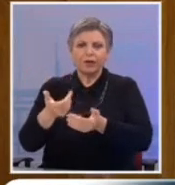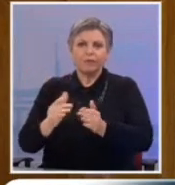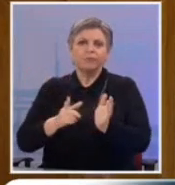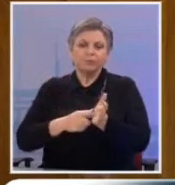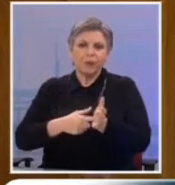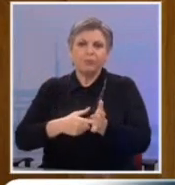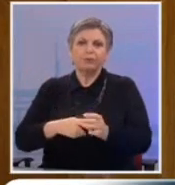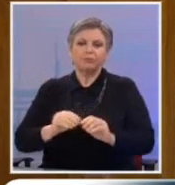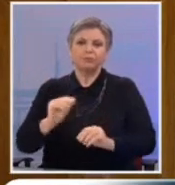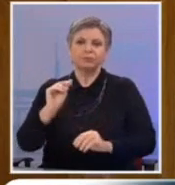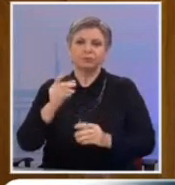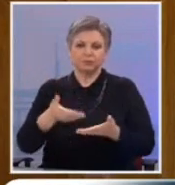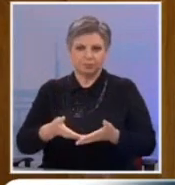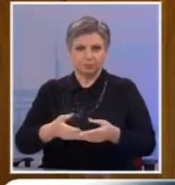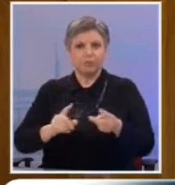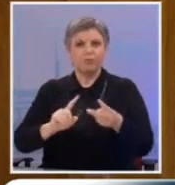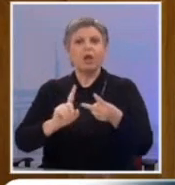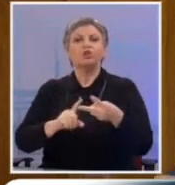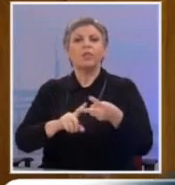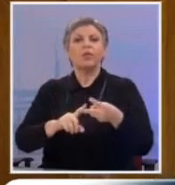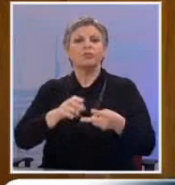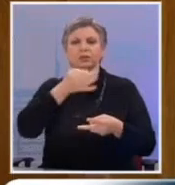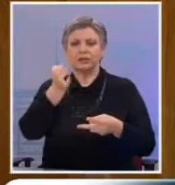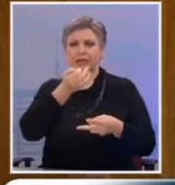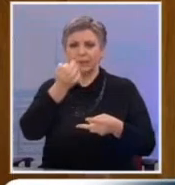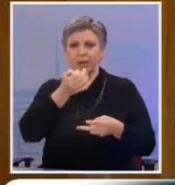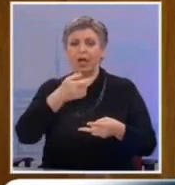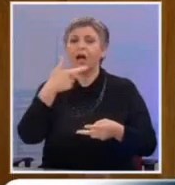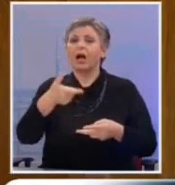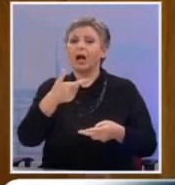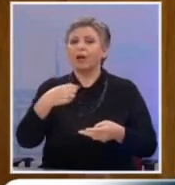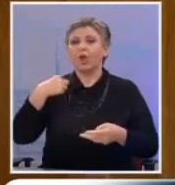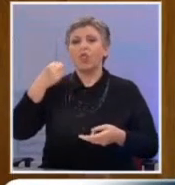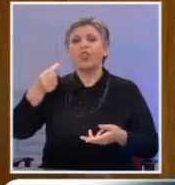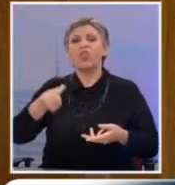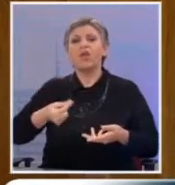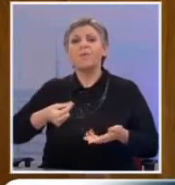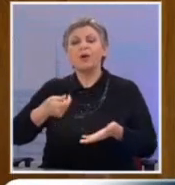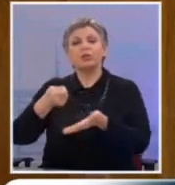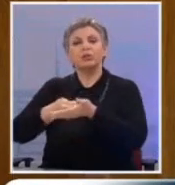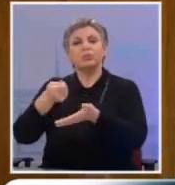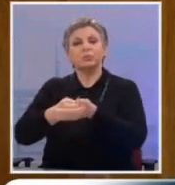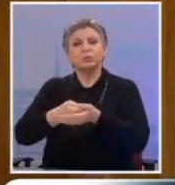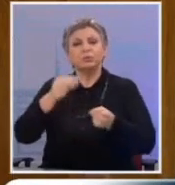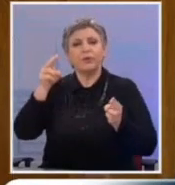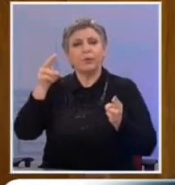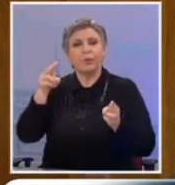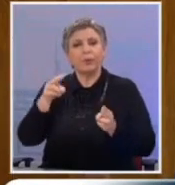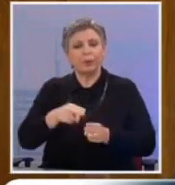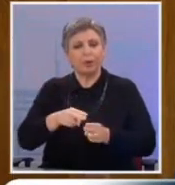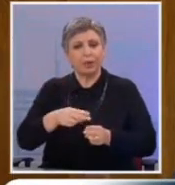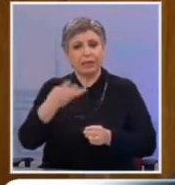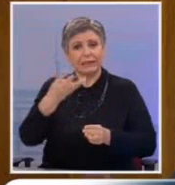Έχει δεσμευτεί να μειώσει τις δημόσιες δαπάνες περαιτέρω από το 44% που είναι σήμερα στο